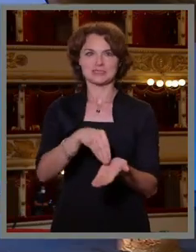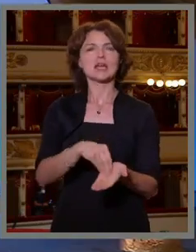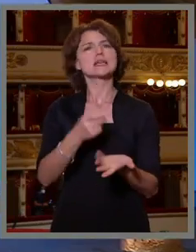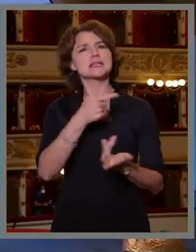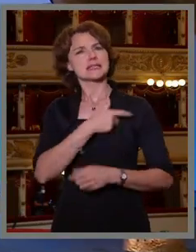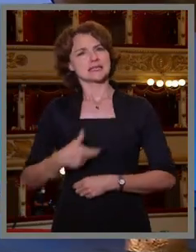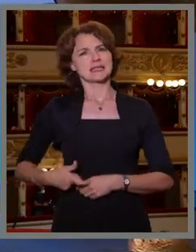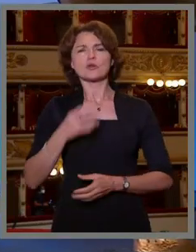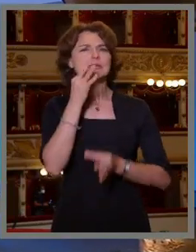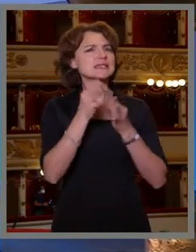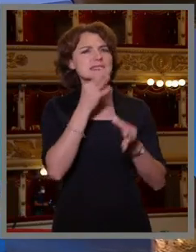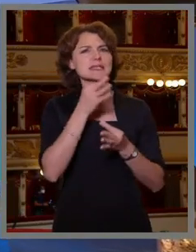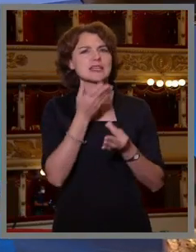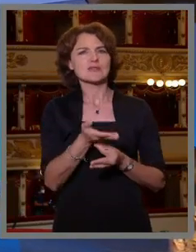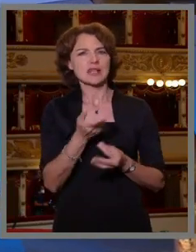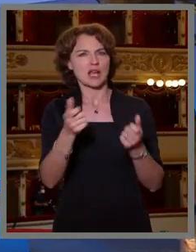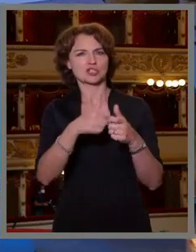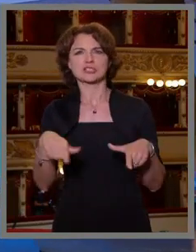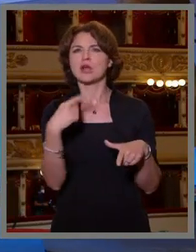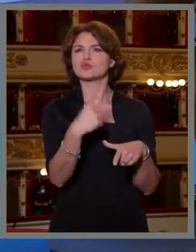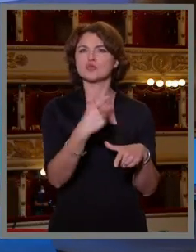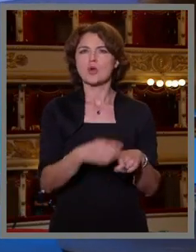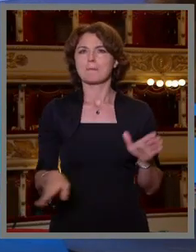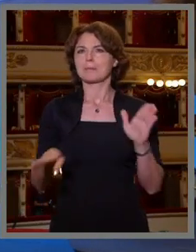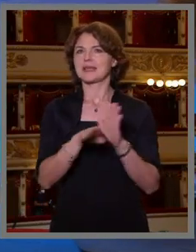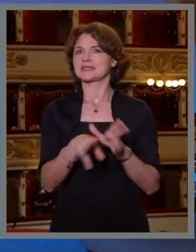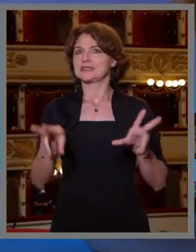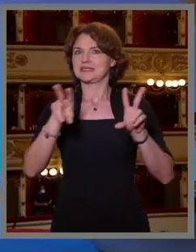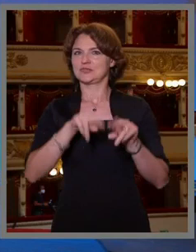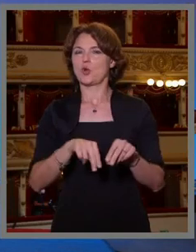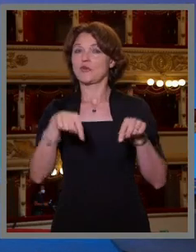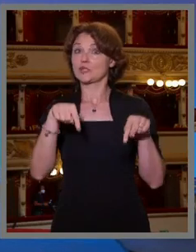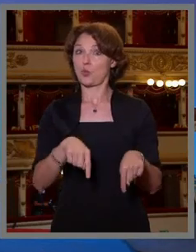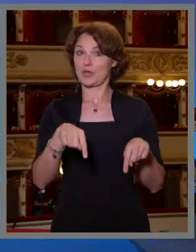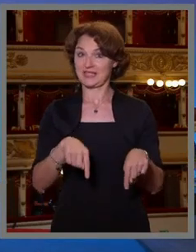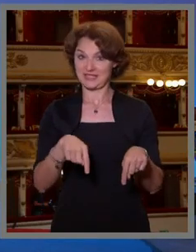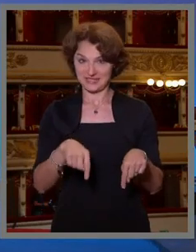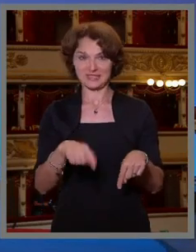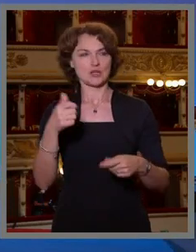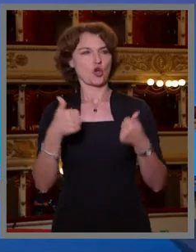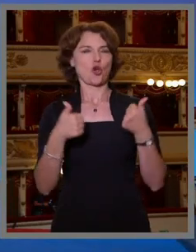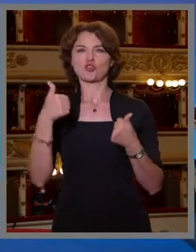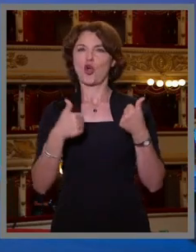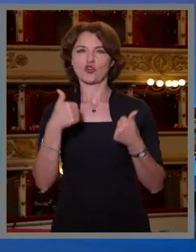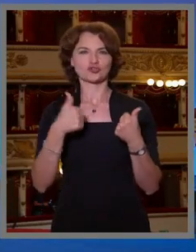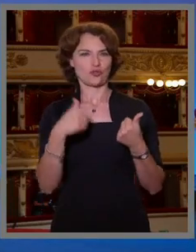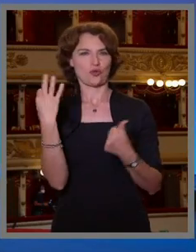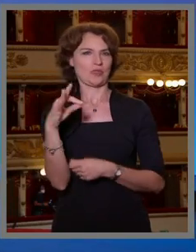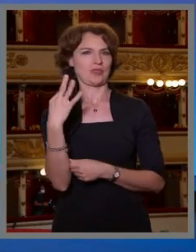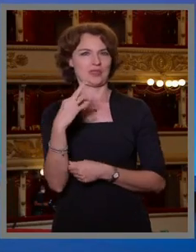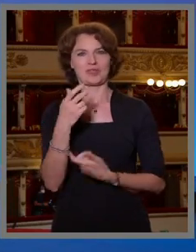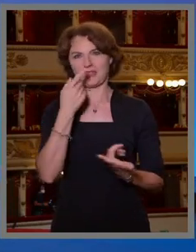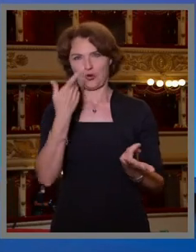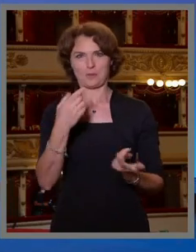la sua città è ripartire da qui come abbiamo detto e ospitare un concorso così prestigioso come il prix